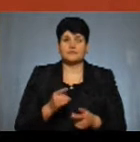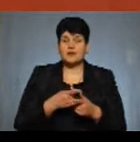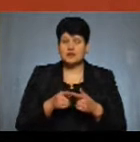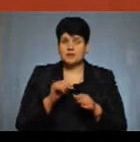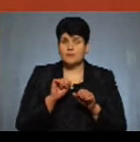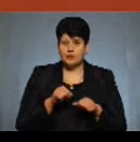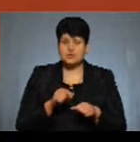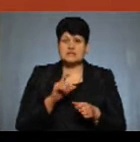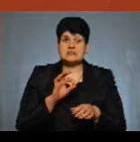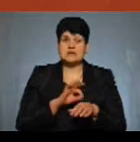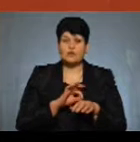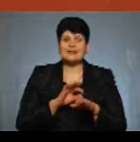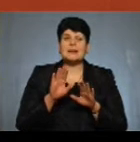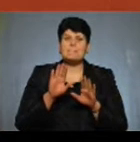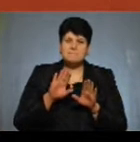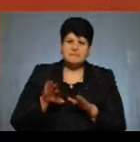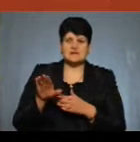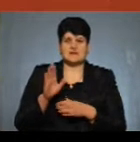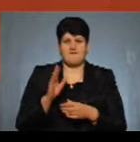Чи можна захворіти після вакцинації?